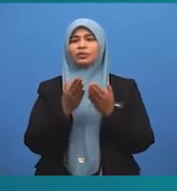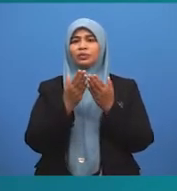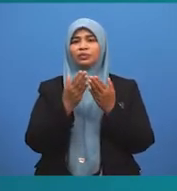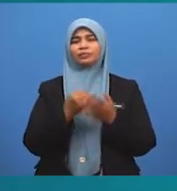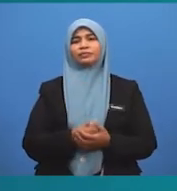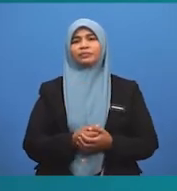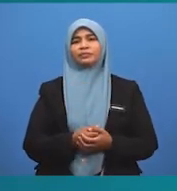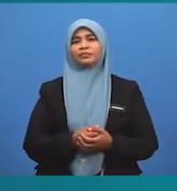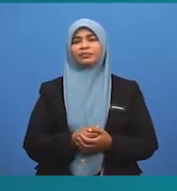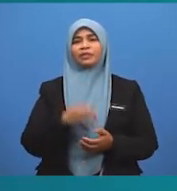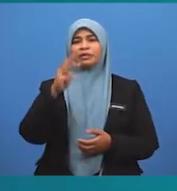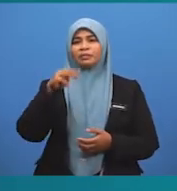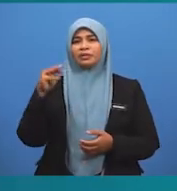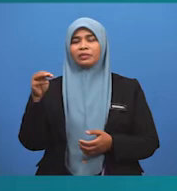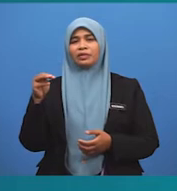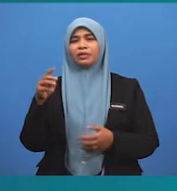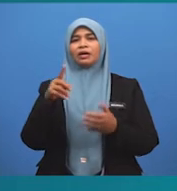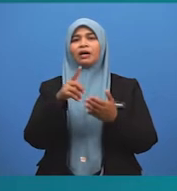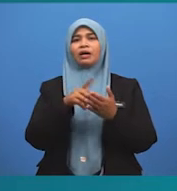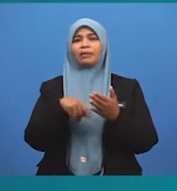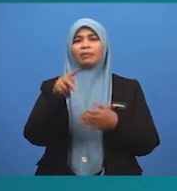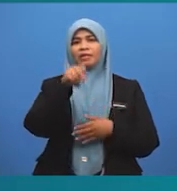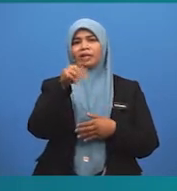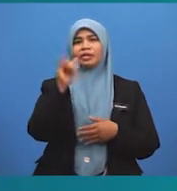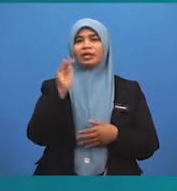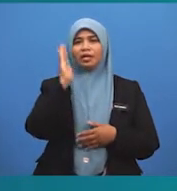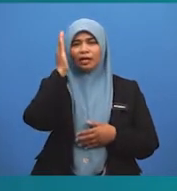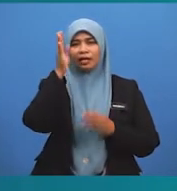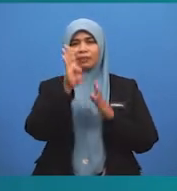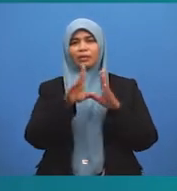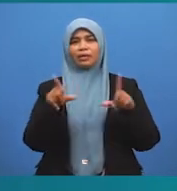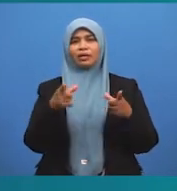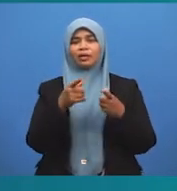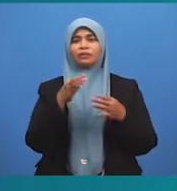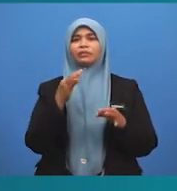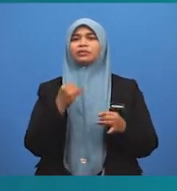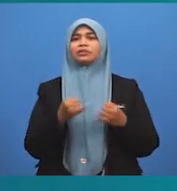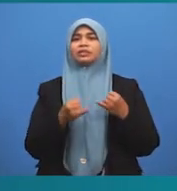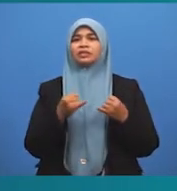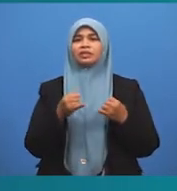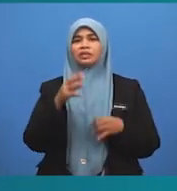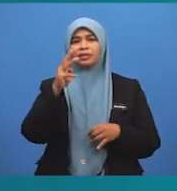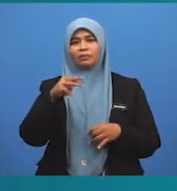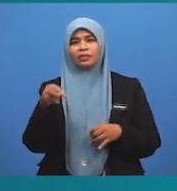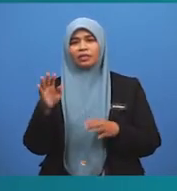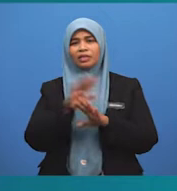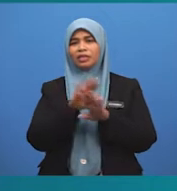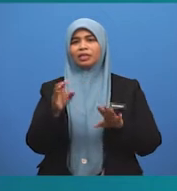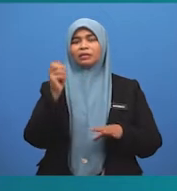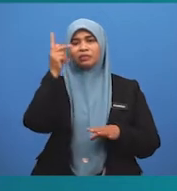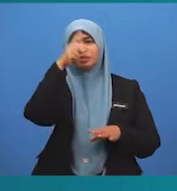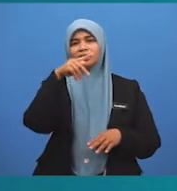syukur. Murid-murid, apakah yang akan berlaku jika murid-murid